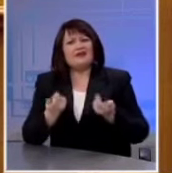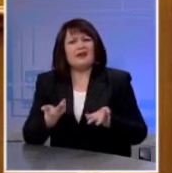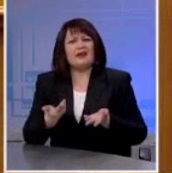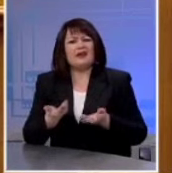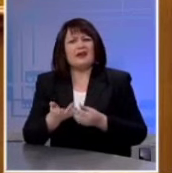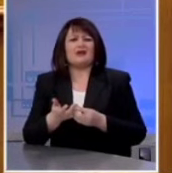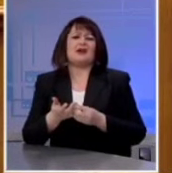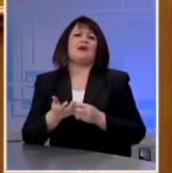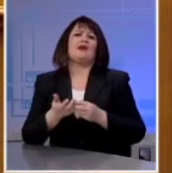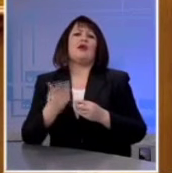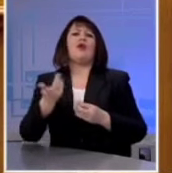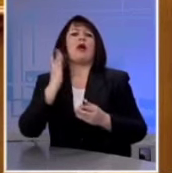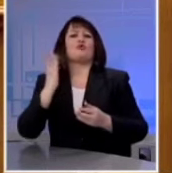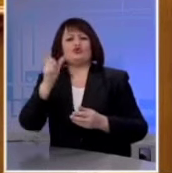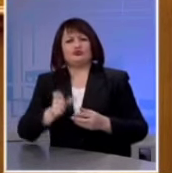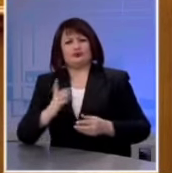κάθε παρόμοια προσπάθεια